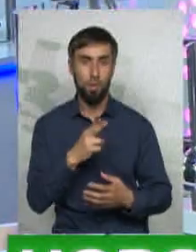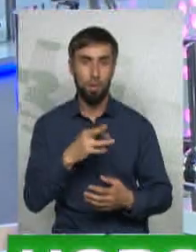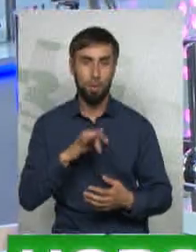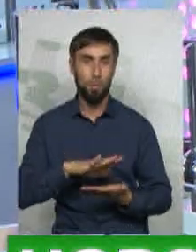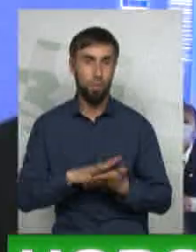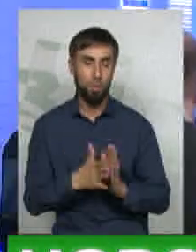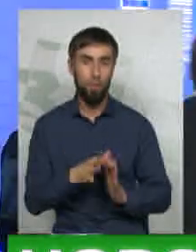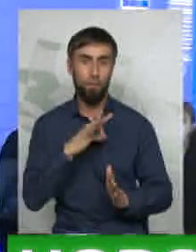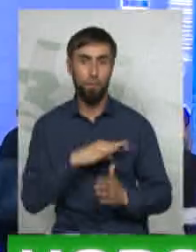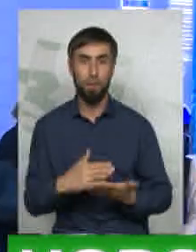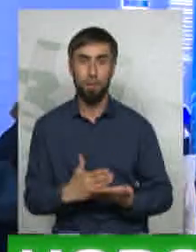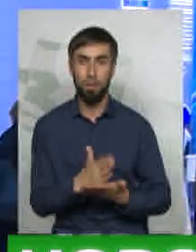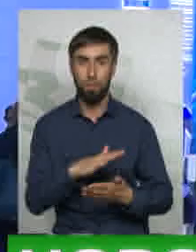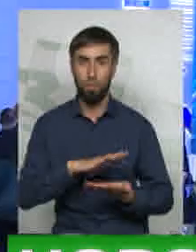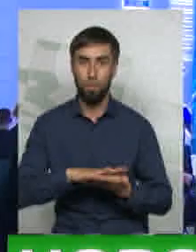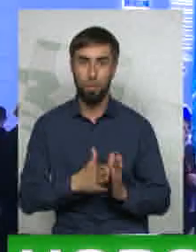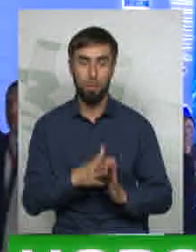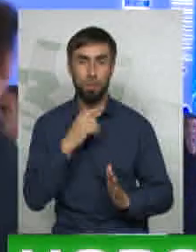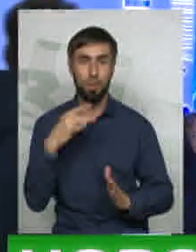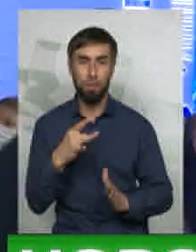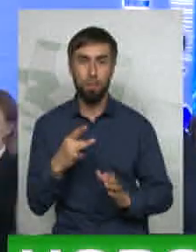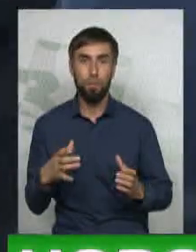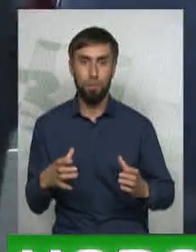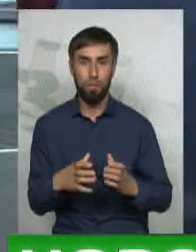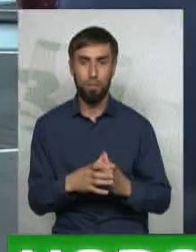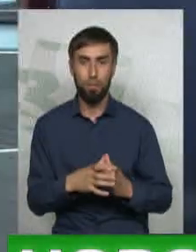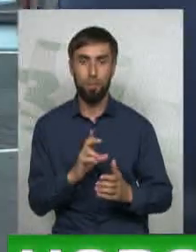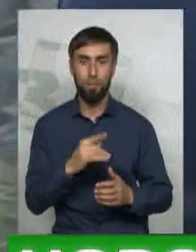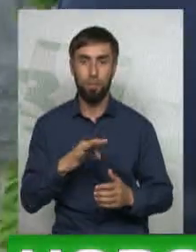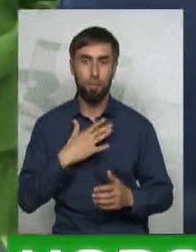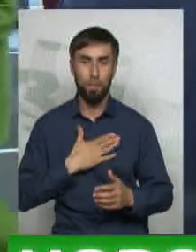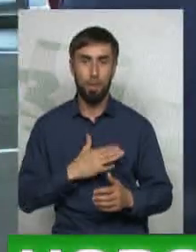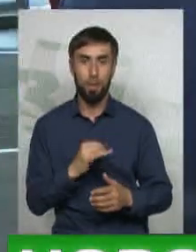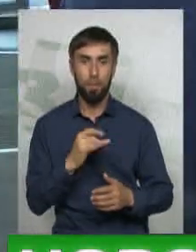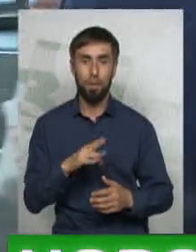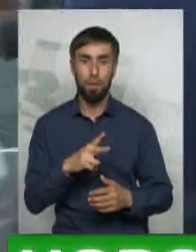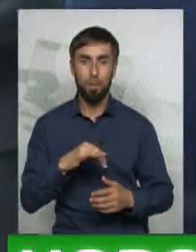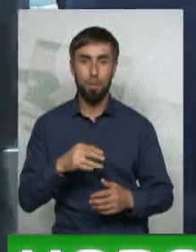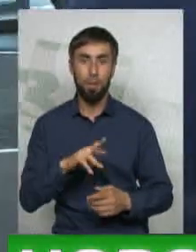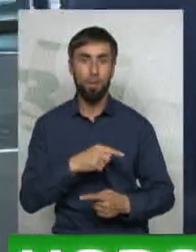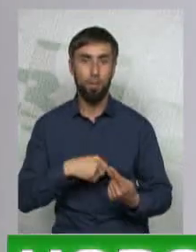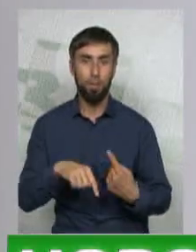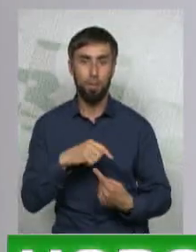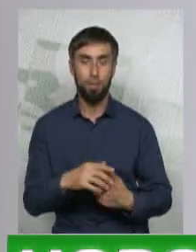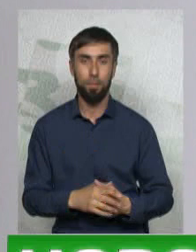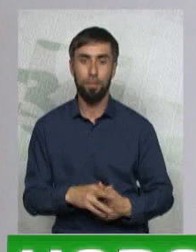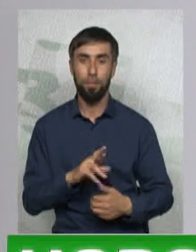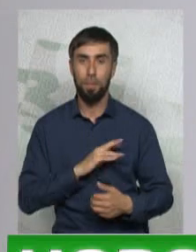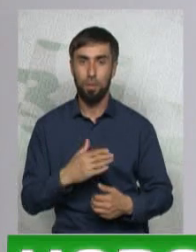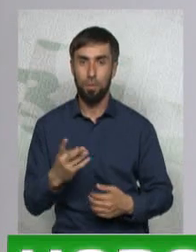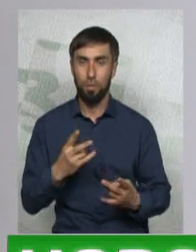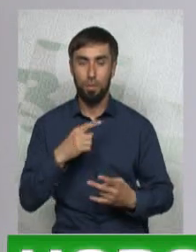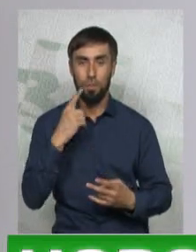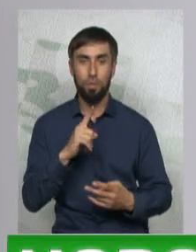условий, выгодного географического положения, в республике сформирован благоприятный инвестиционный климат для бизнеса. Я должен отметить, что